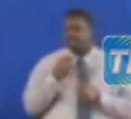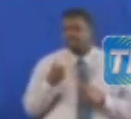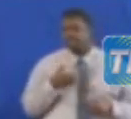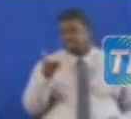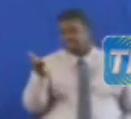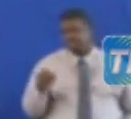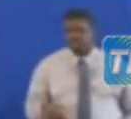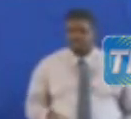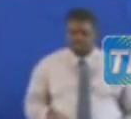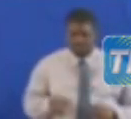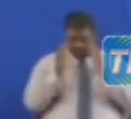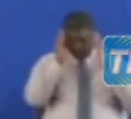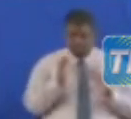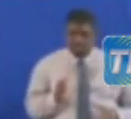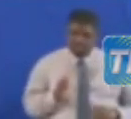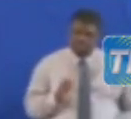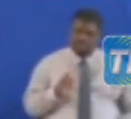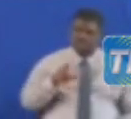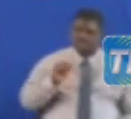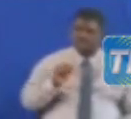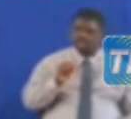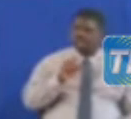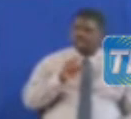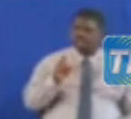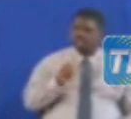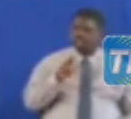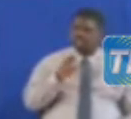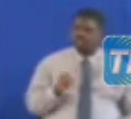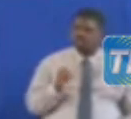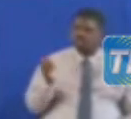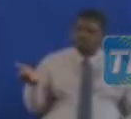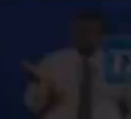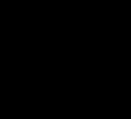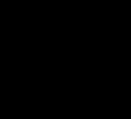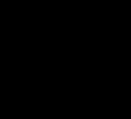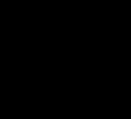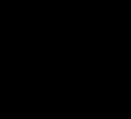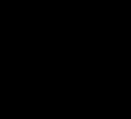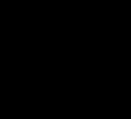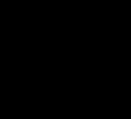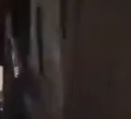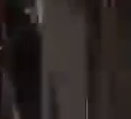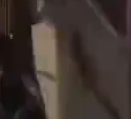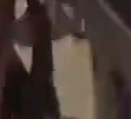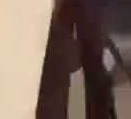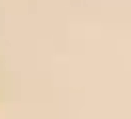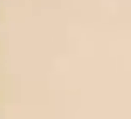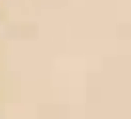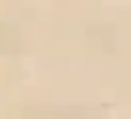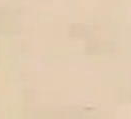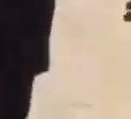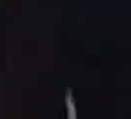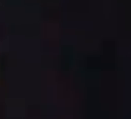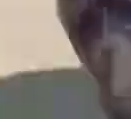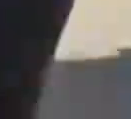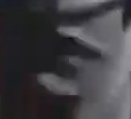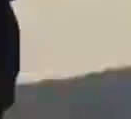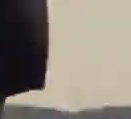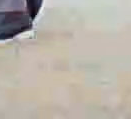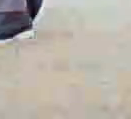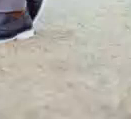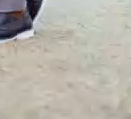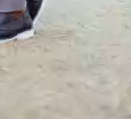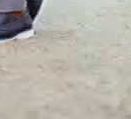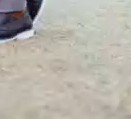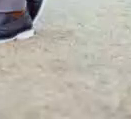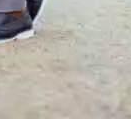Temisemi, Mheshimiwa Dennis Lazaro Londo, aje awasilishe. Huu si wakati wa kusumbuana na